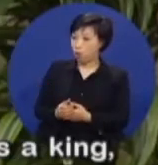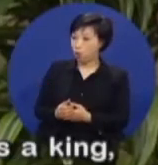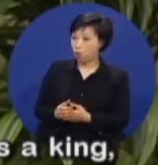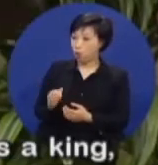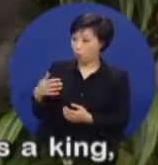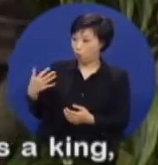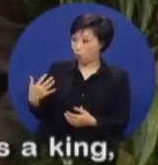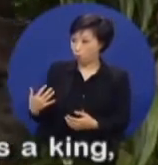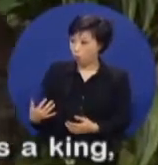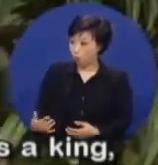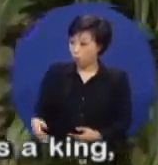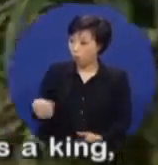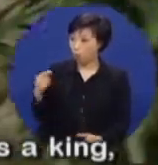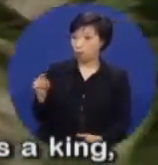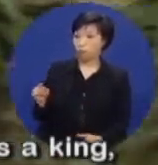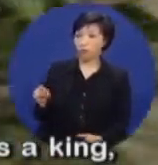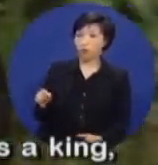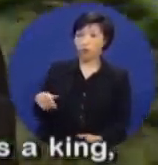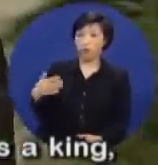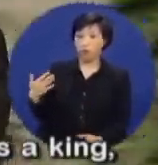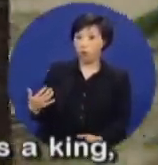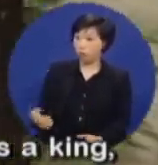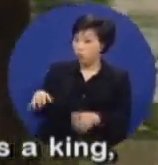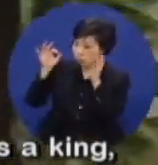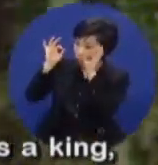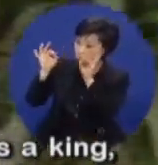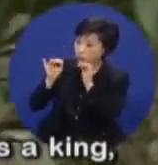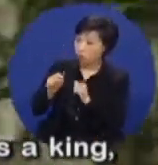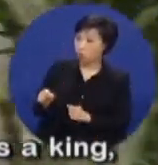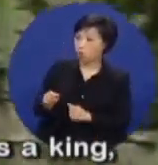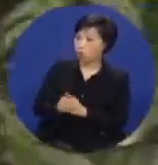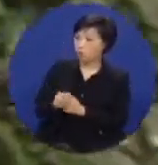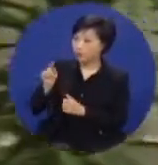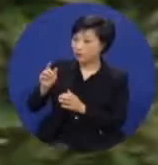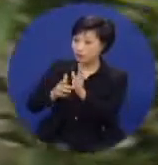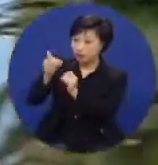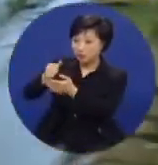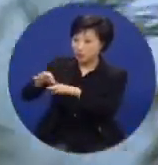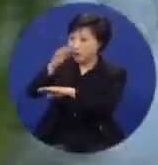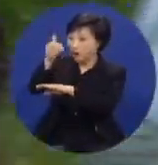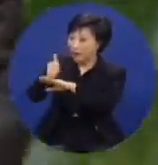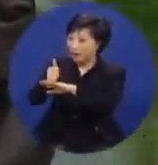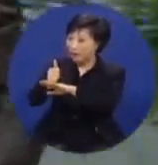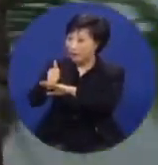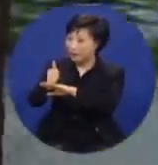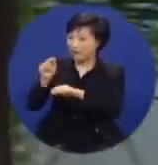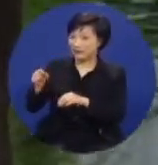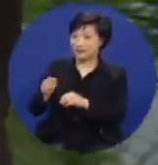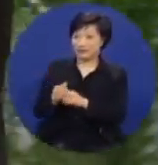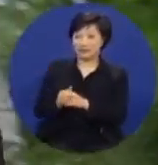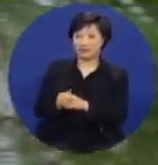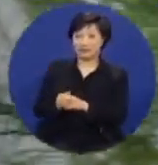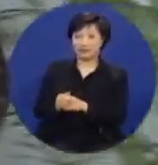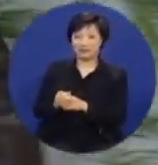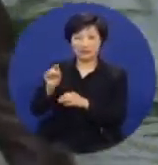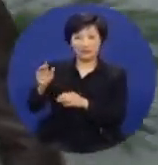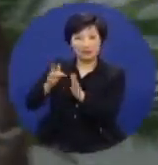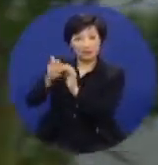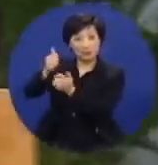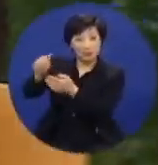야 아 대단하다 좁으니 왕이 되면 처분이 왕의 때